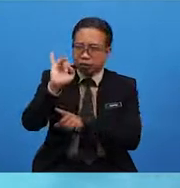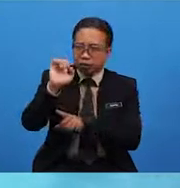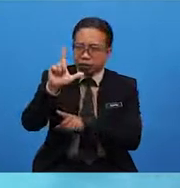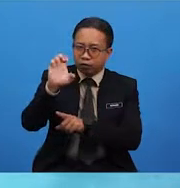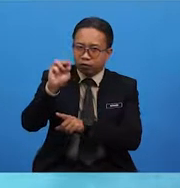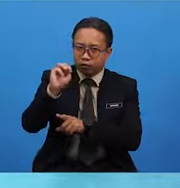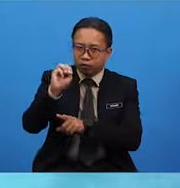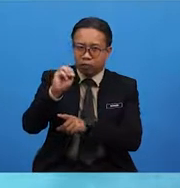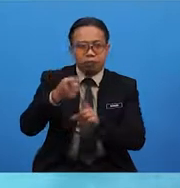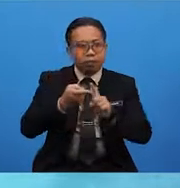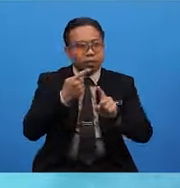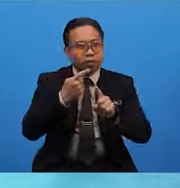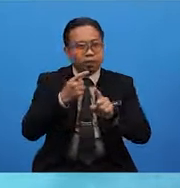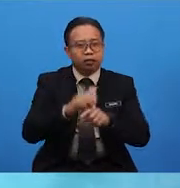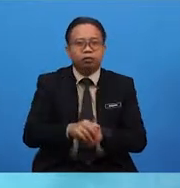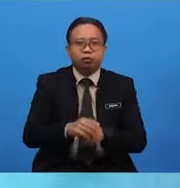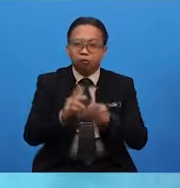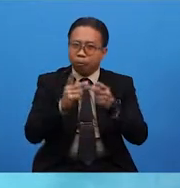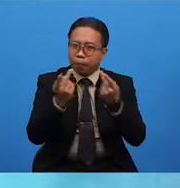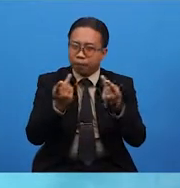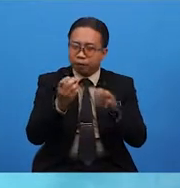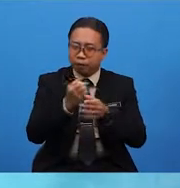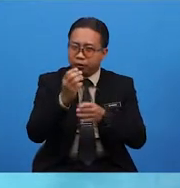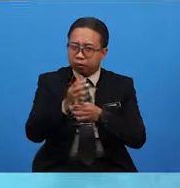daripada komik atau sebaliknya